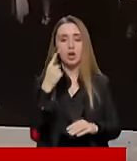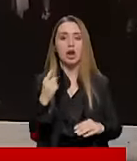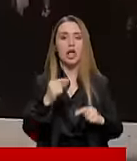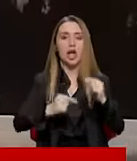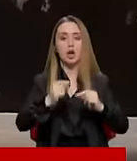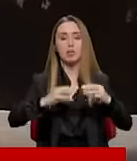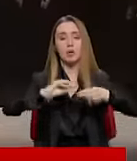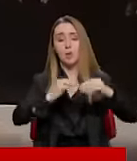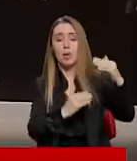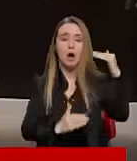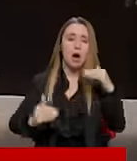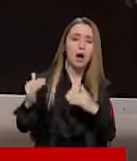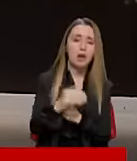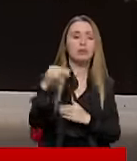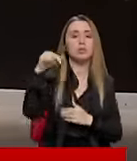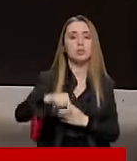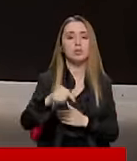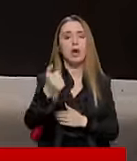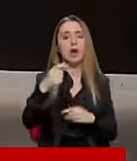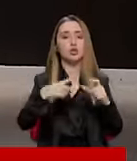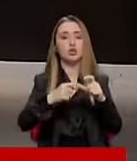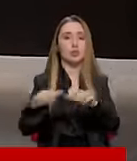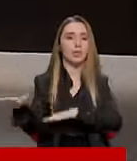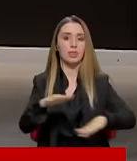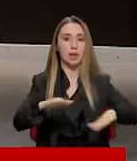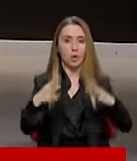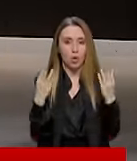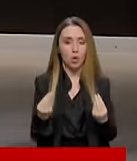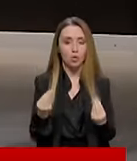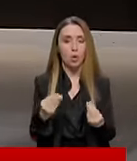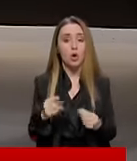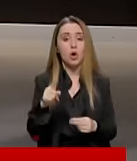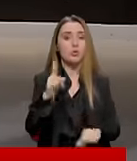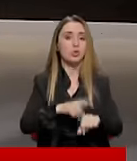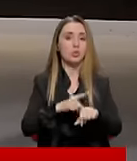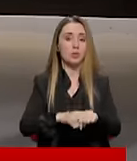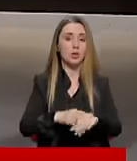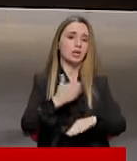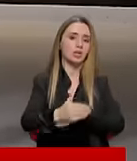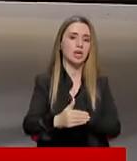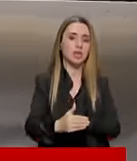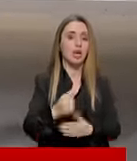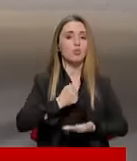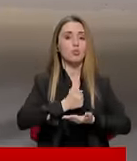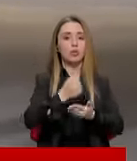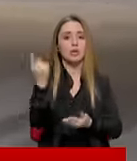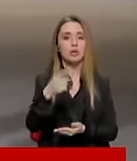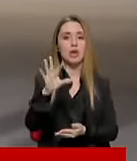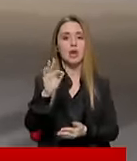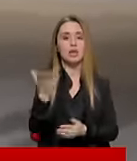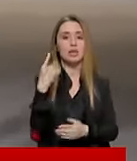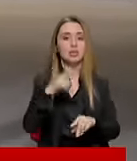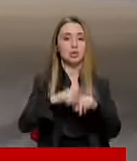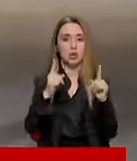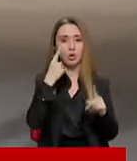ekonomik sıkıntı derken bu sefer 6 Şubat depremi Oldu Böyle zamanlarda geçti bu arada bütçemiz % eski